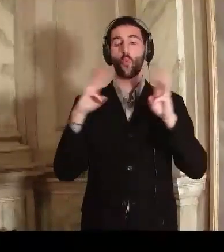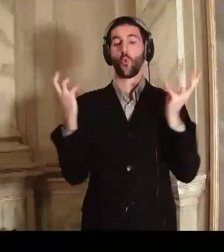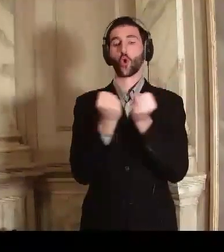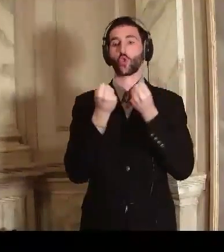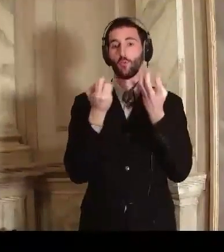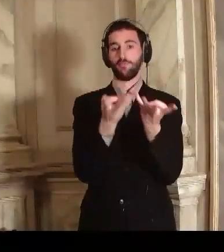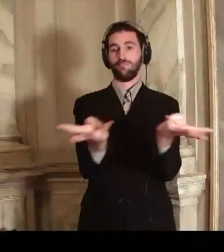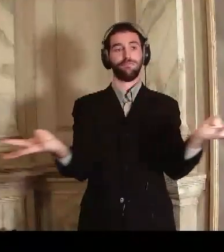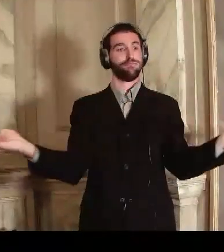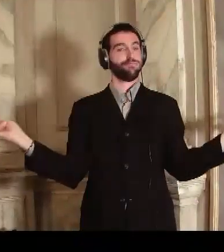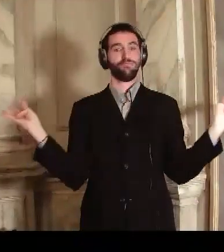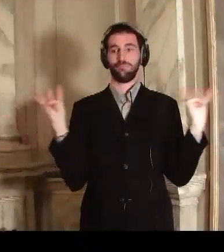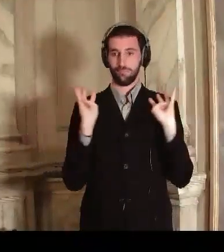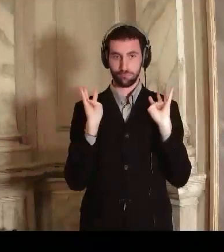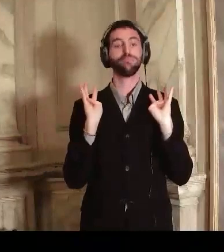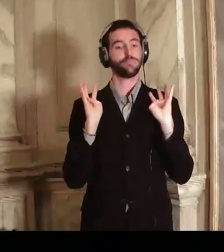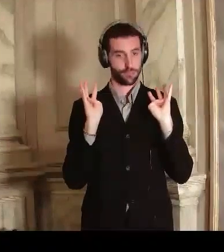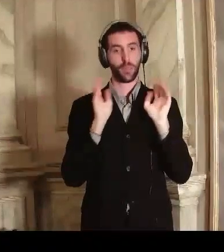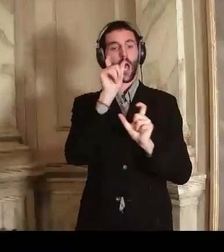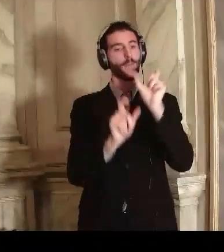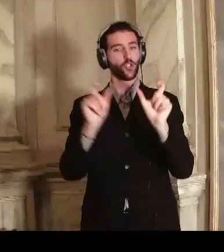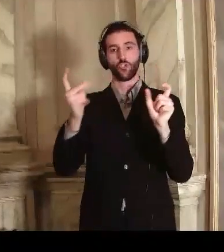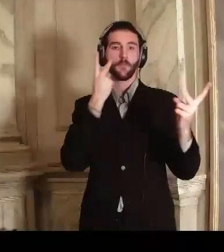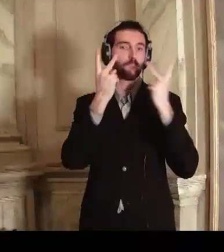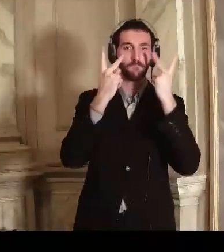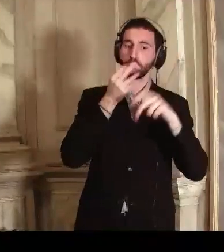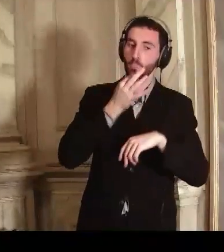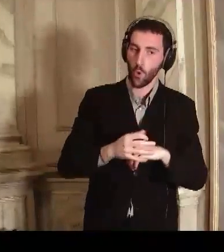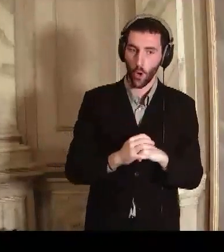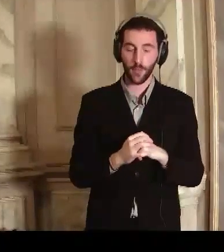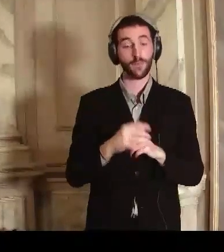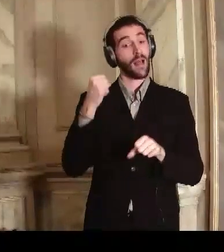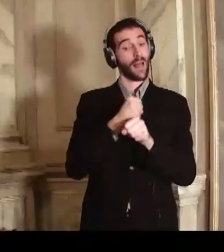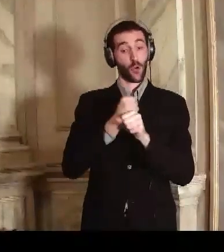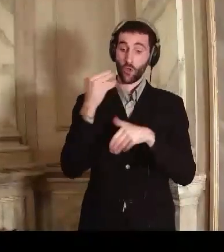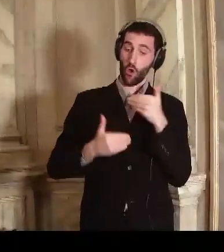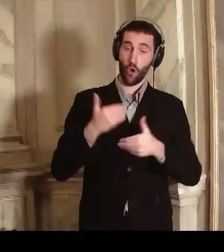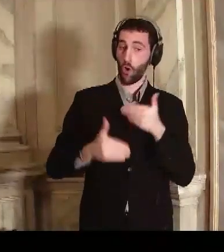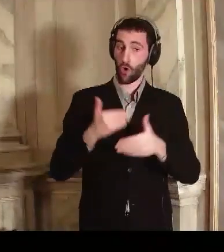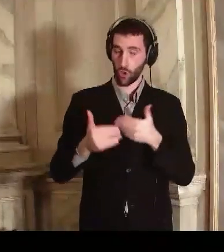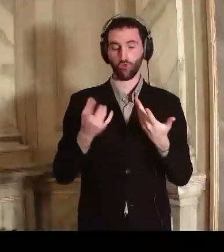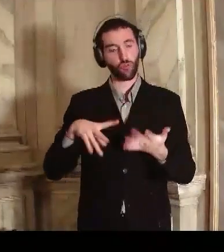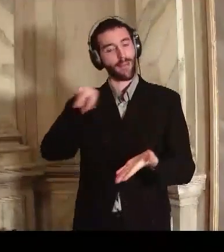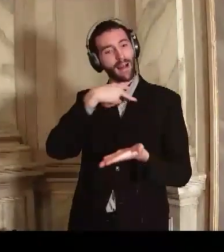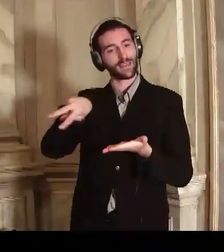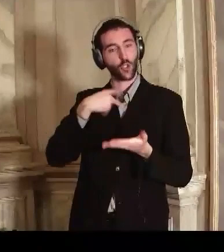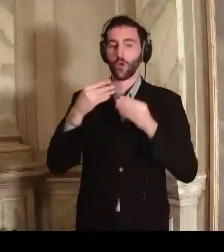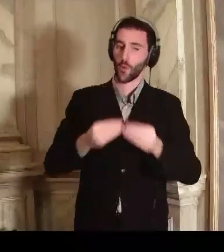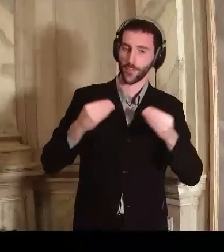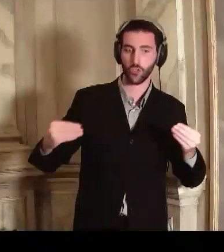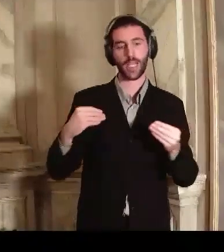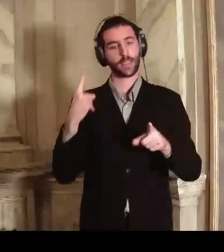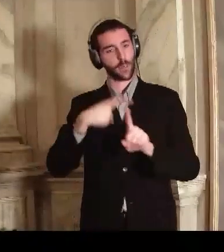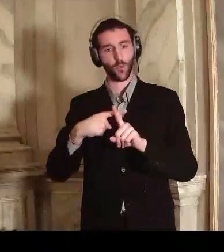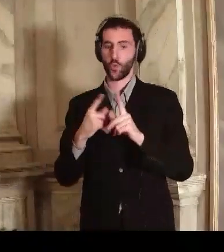questo modo il programma dei laboratori in continua espansione continuerà a un pubblico eterogeneo di danzatori professionisti e amatoriali